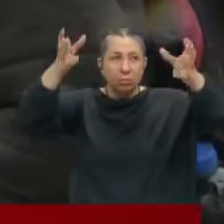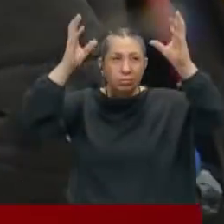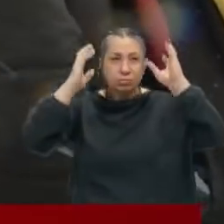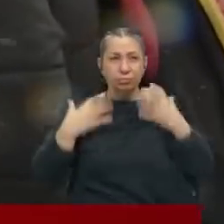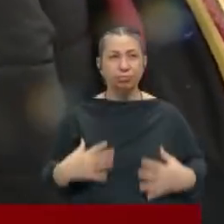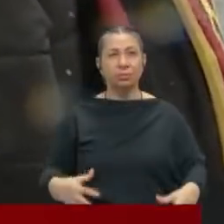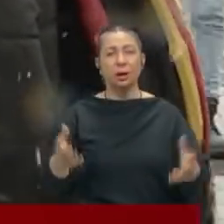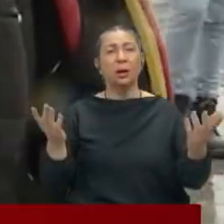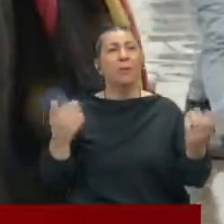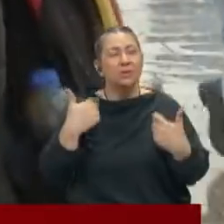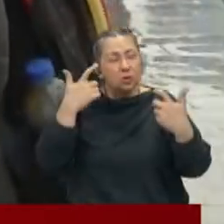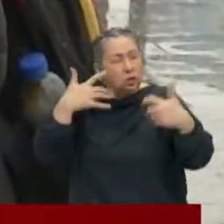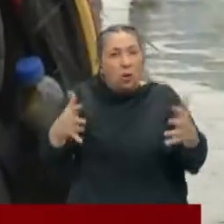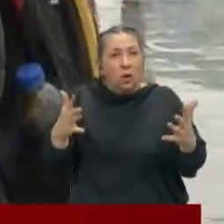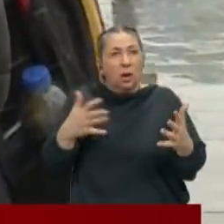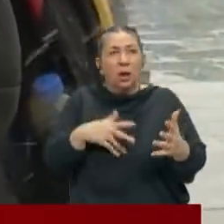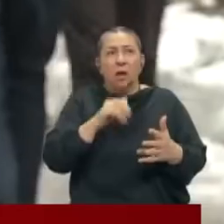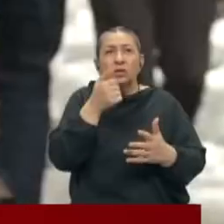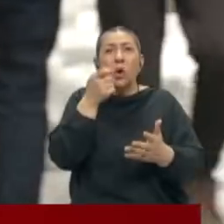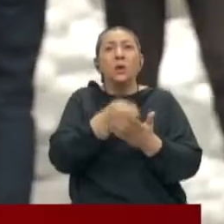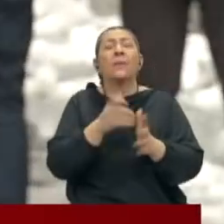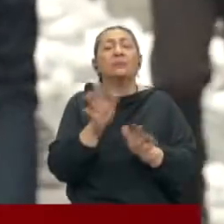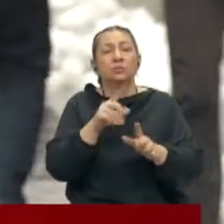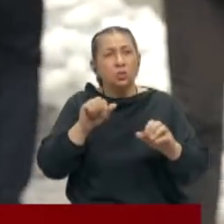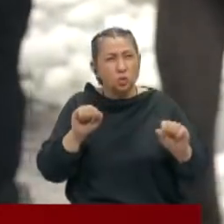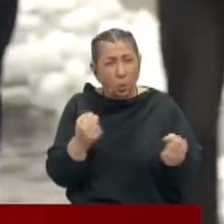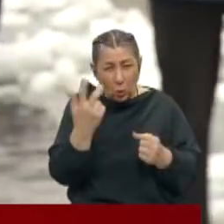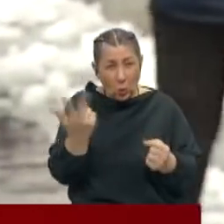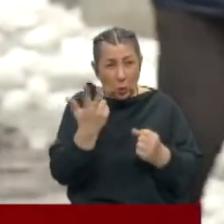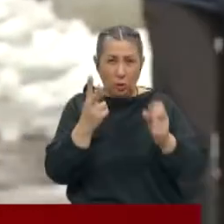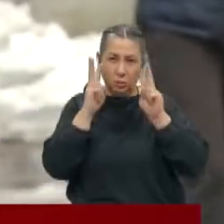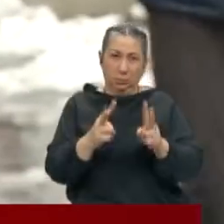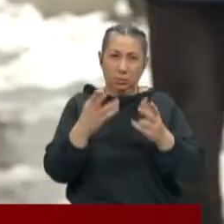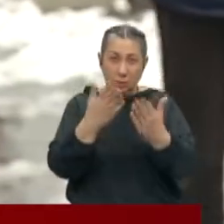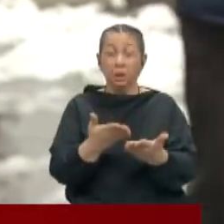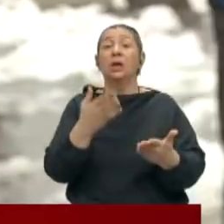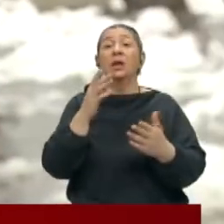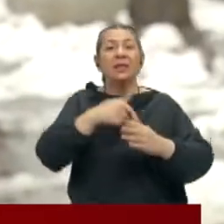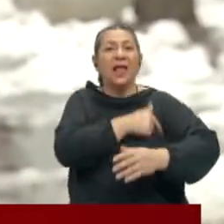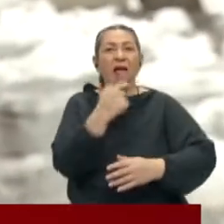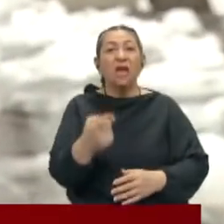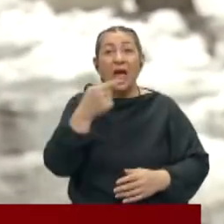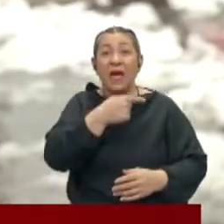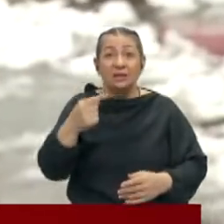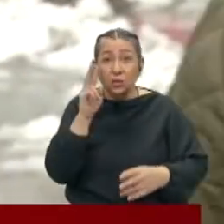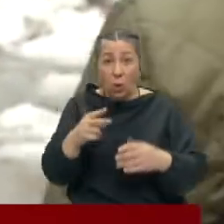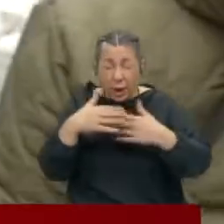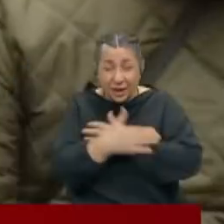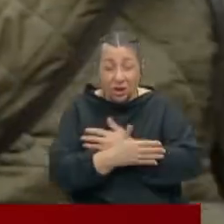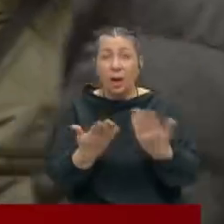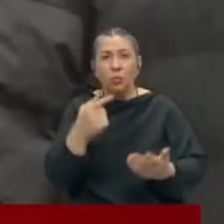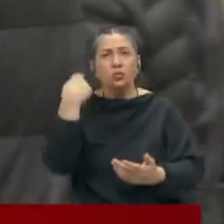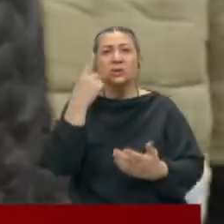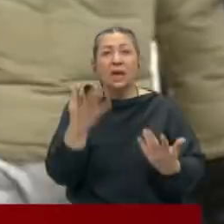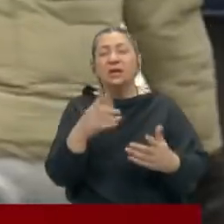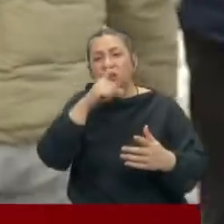dökülüyor. Ben şok oldum mesela, hiç ödememiştim bu kadar. Soğuklar kendini iyice hissettirdi. Termometreler gece eksileri görüyor.